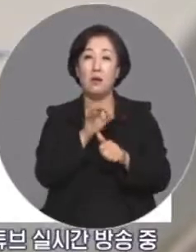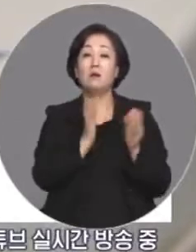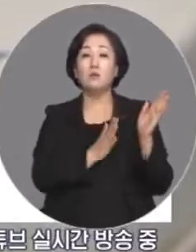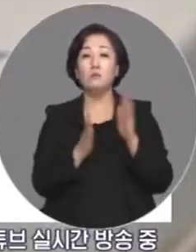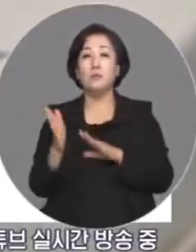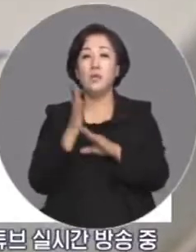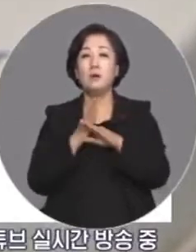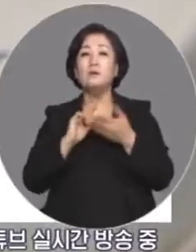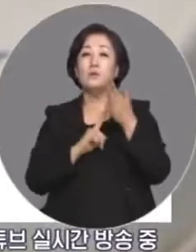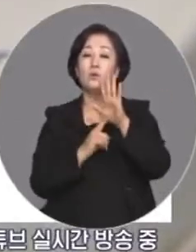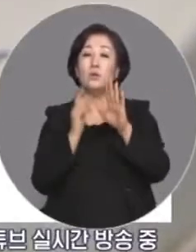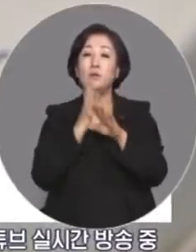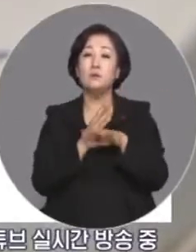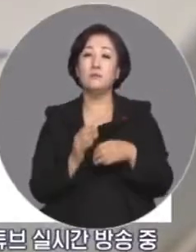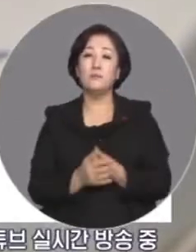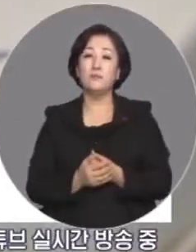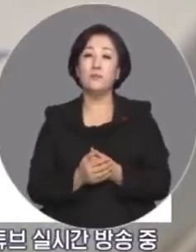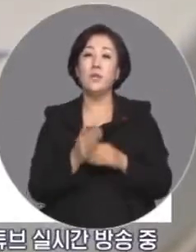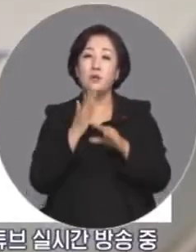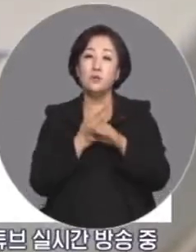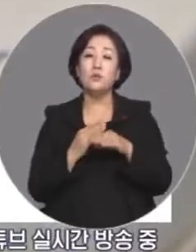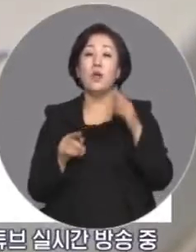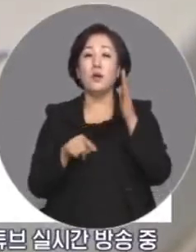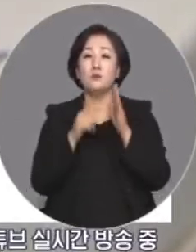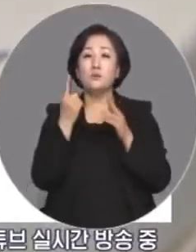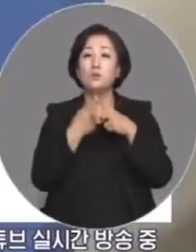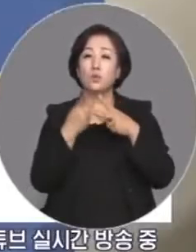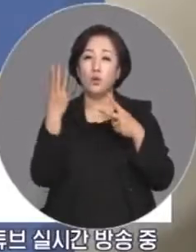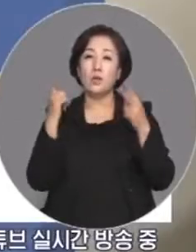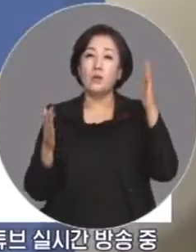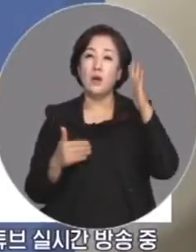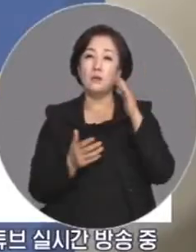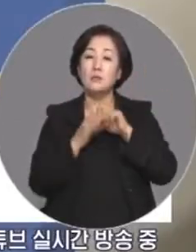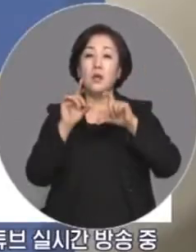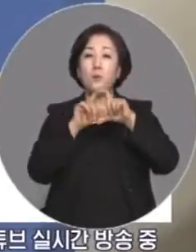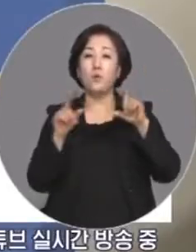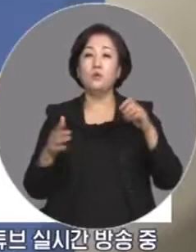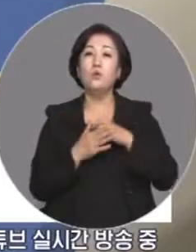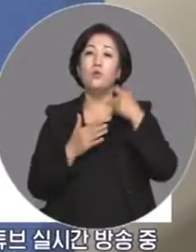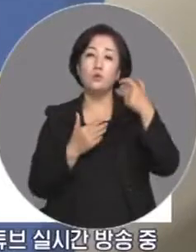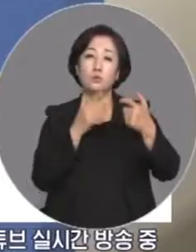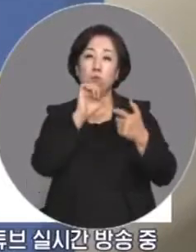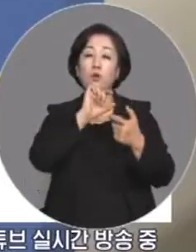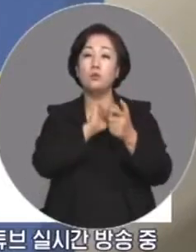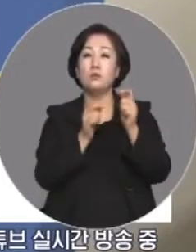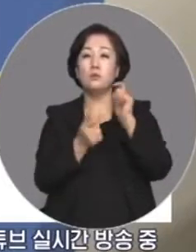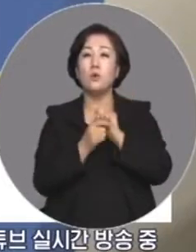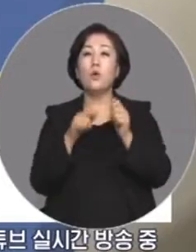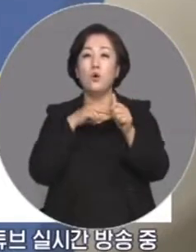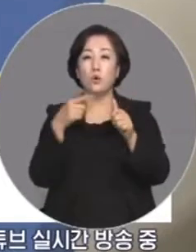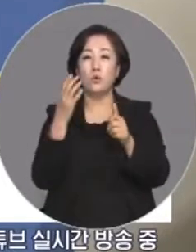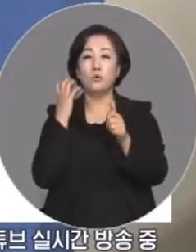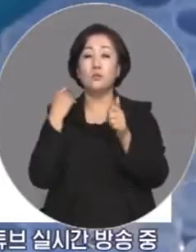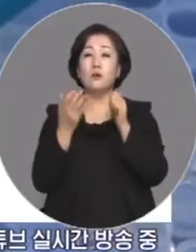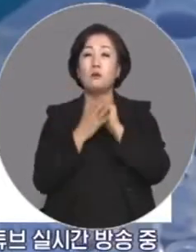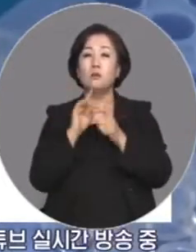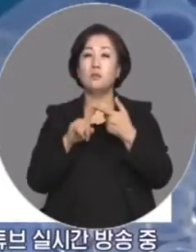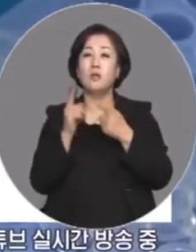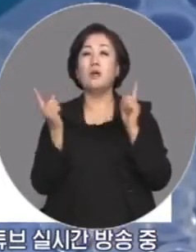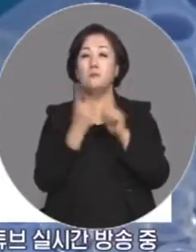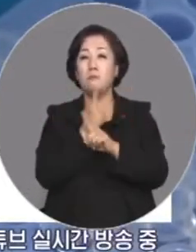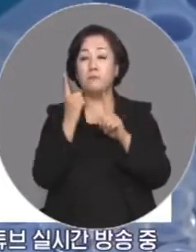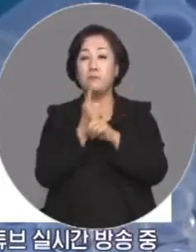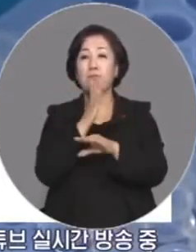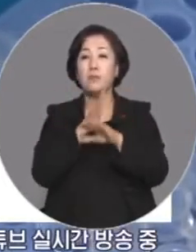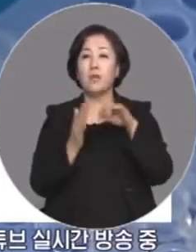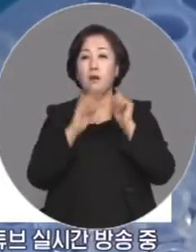들어간 걸로 나타났습니다. 이 가운데 초등학생 확진자 비율이 전체의 60%를 넘자 교육당국이 상황을